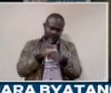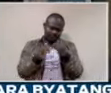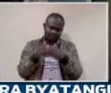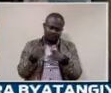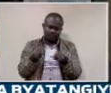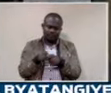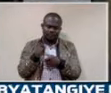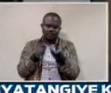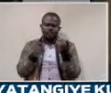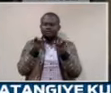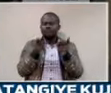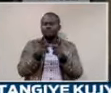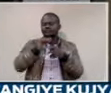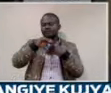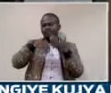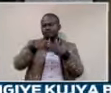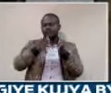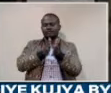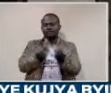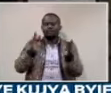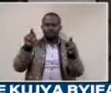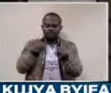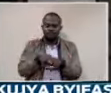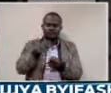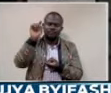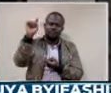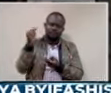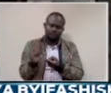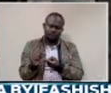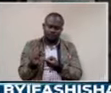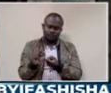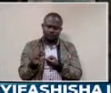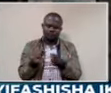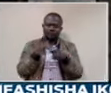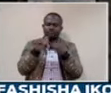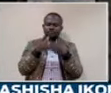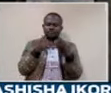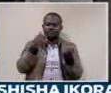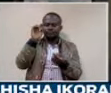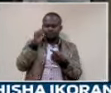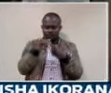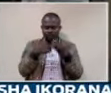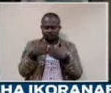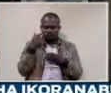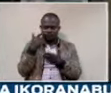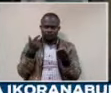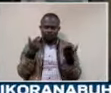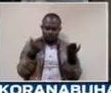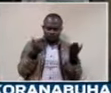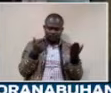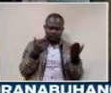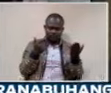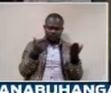nk'aho ahantu hose muri rusange basa nk'aho bagabanyutse. Maze kugabanyuka, ibigo bimwe na